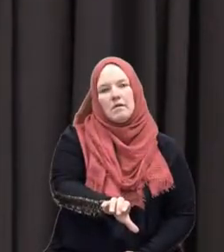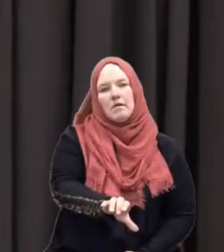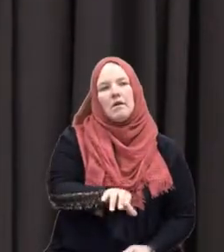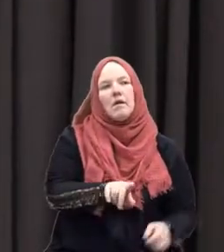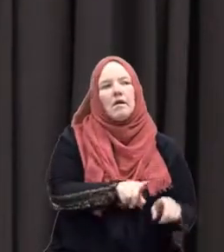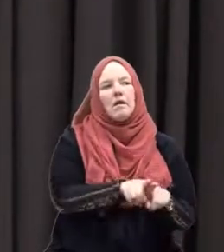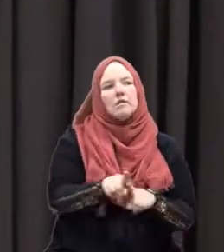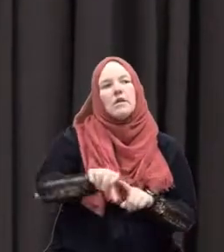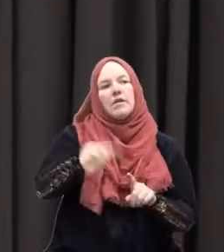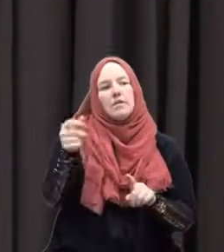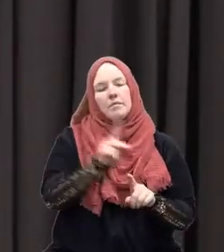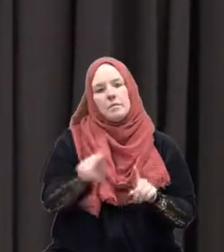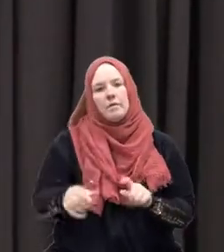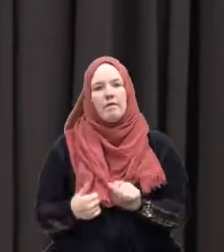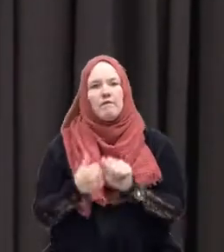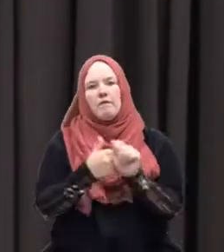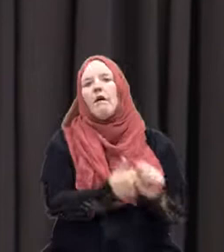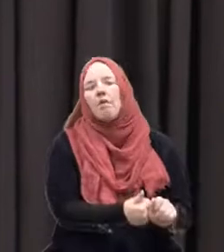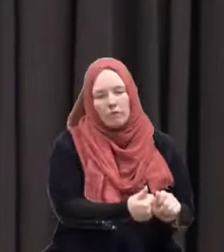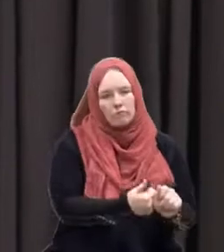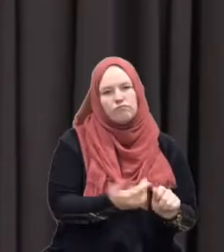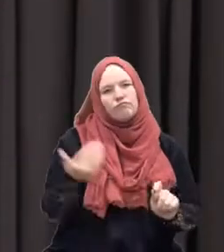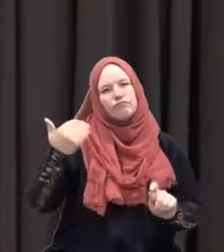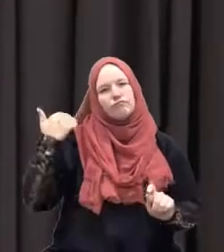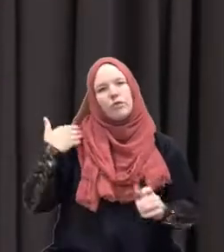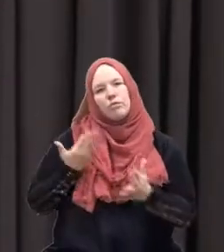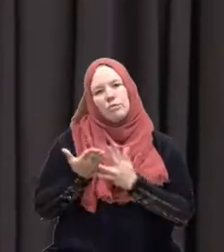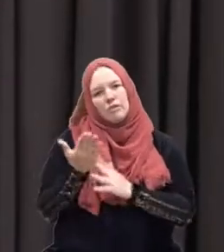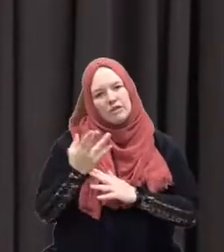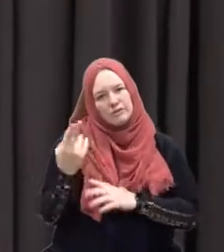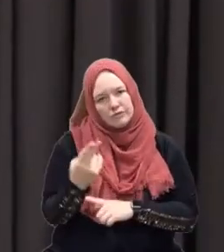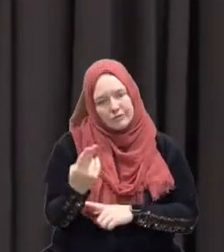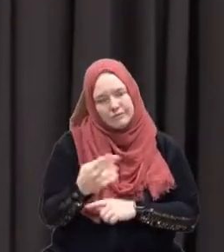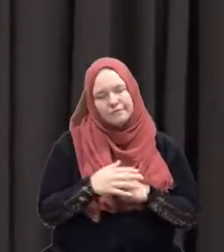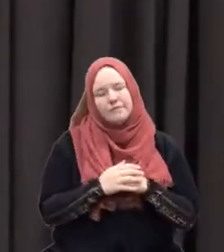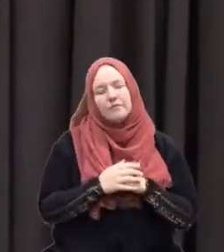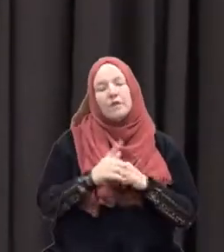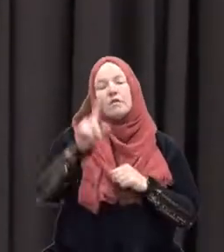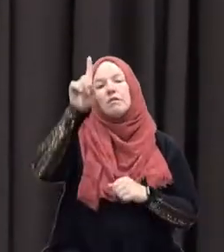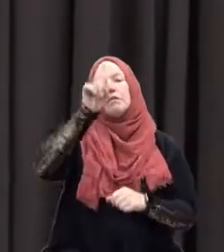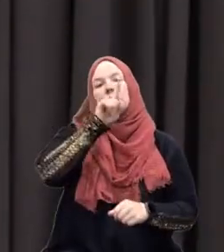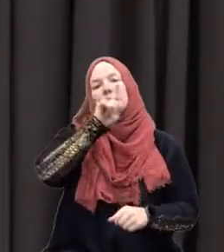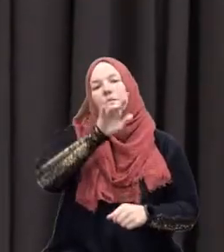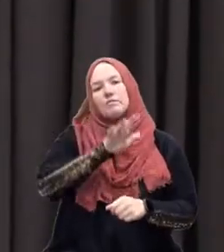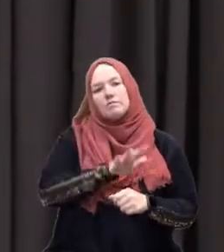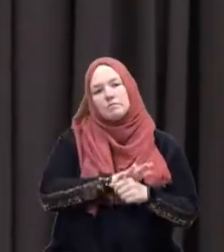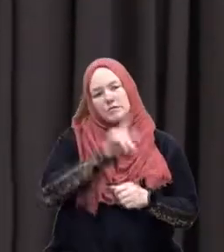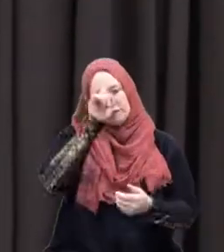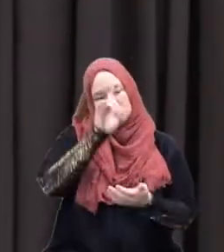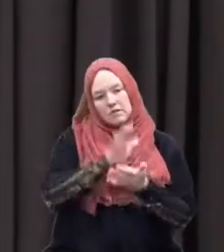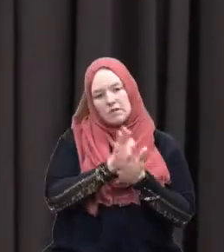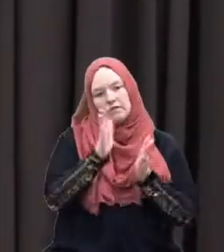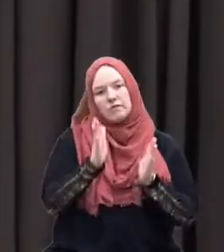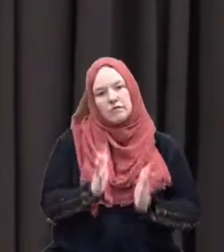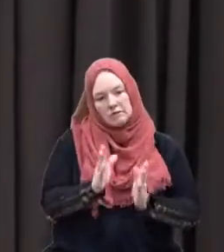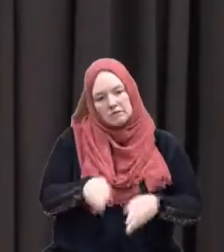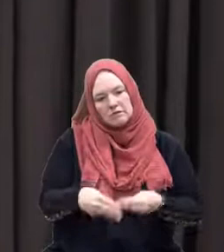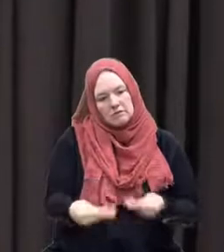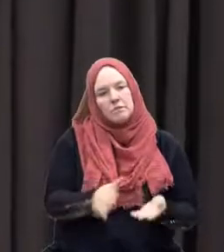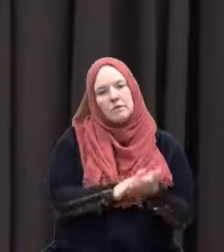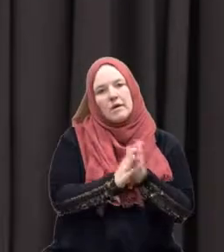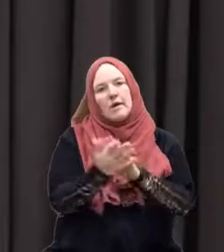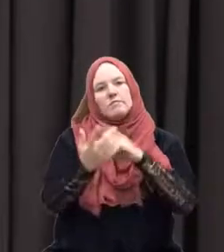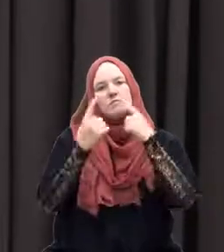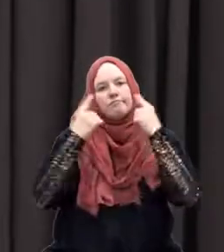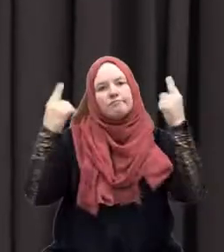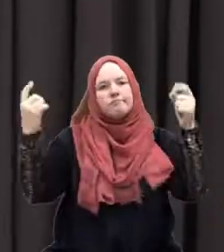as others have been empowered before them. Allah سبحانه وتعالى promised the believers that he will give